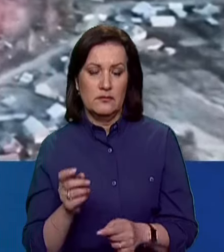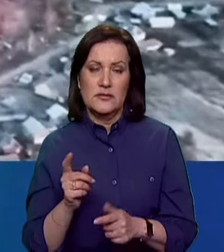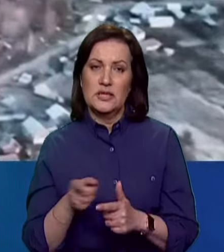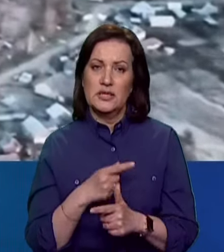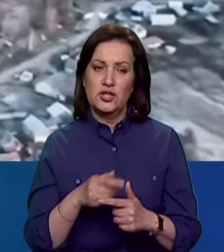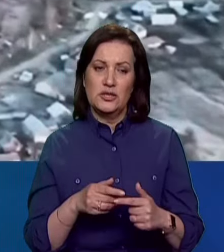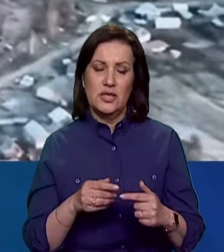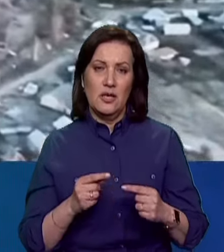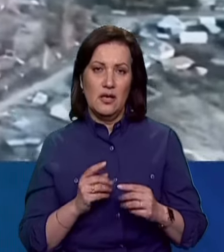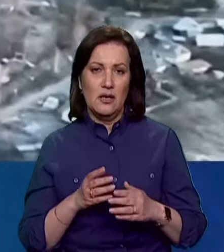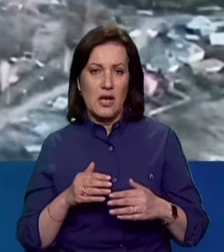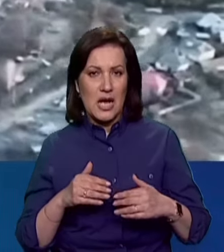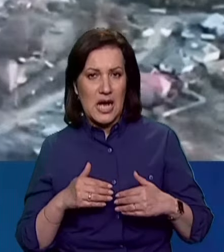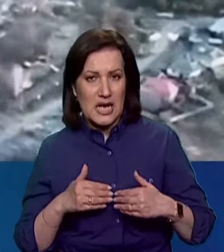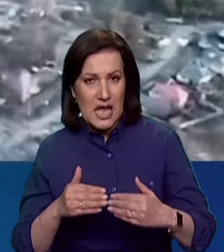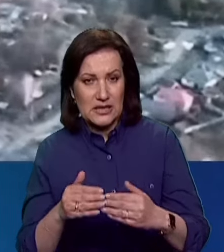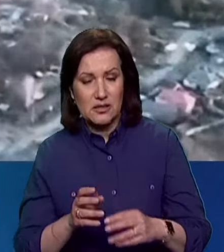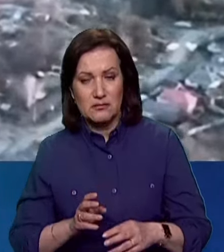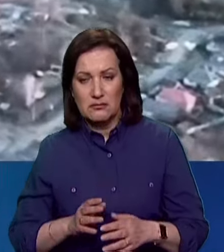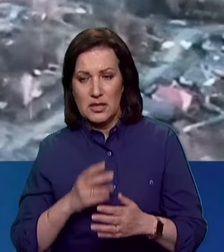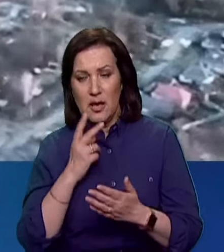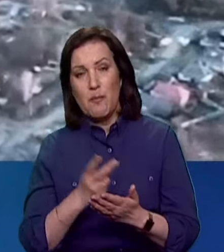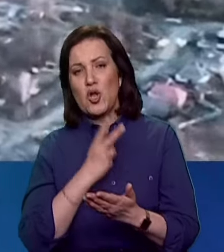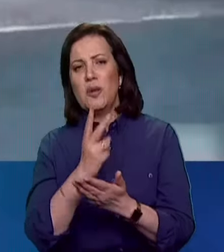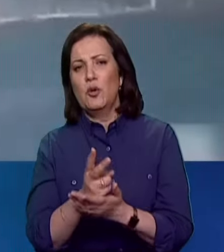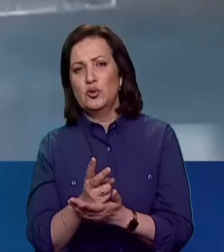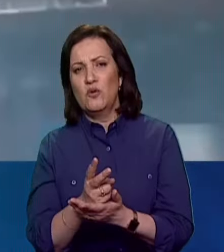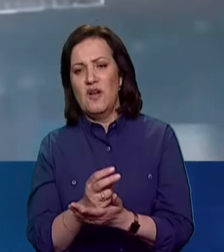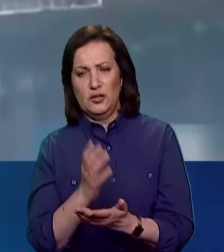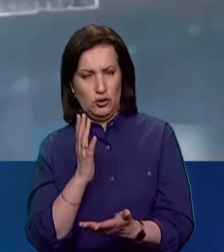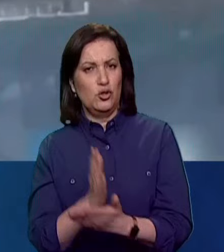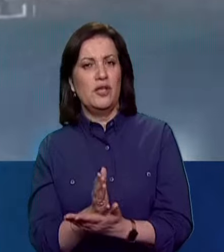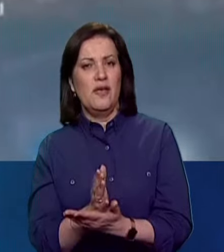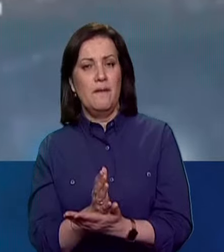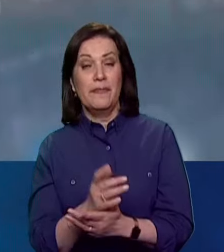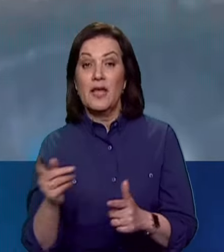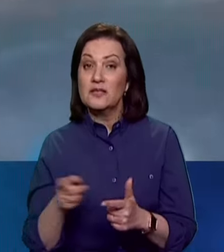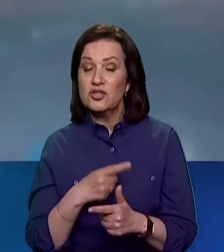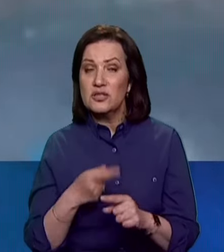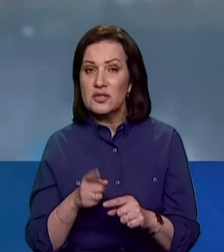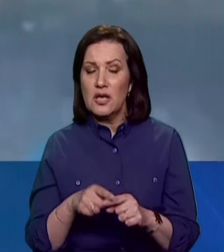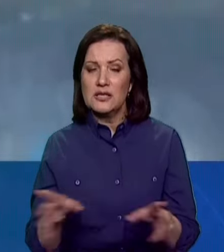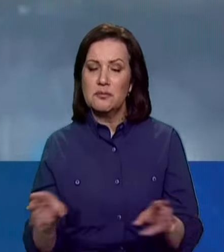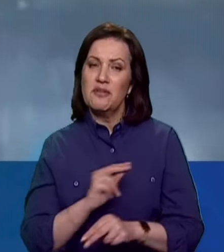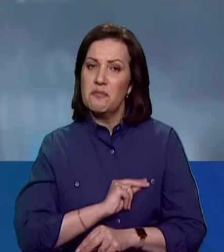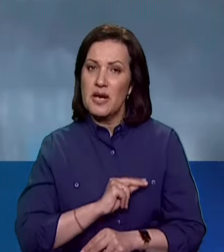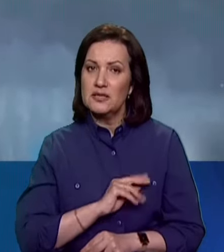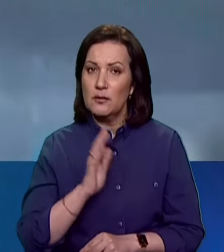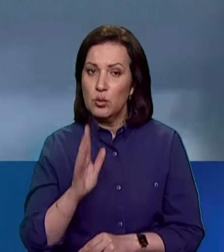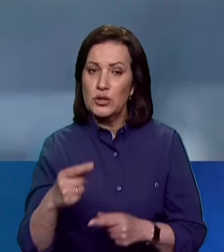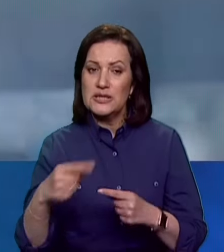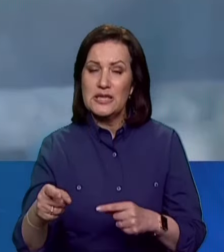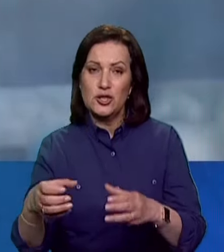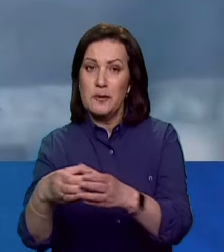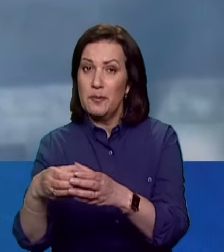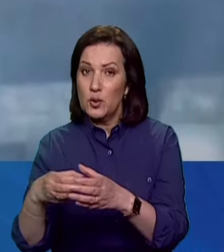це рейдовий марш, тобто зайти, продемонструвати, що вони є, вийти. Чи це співпраця буде з